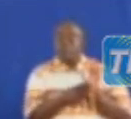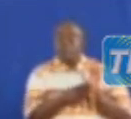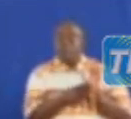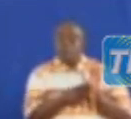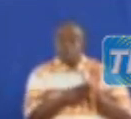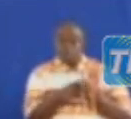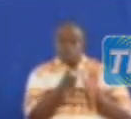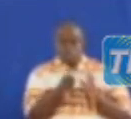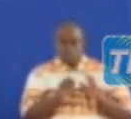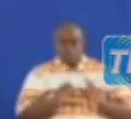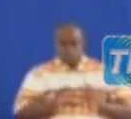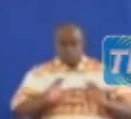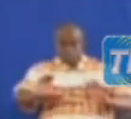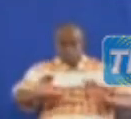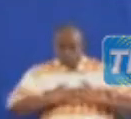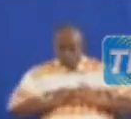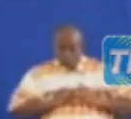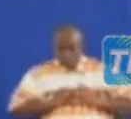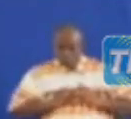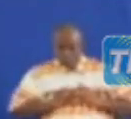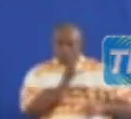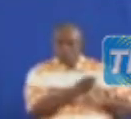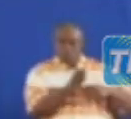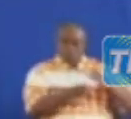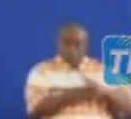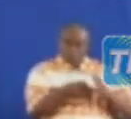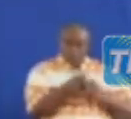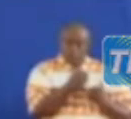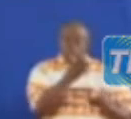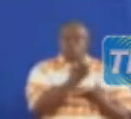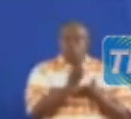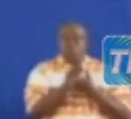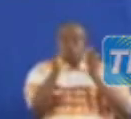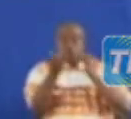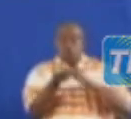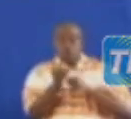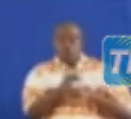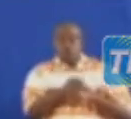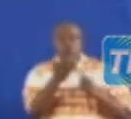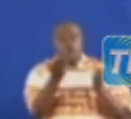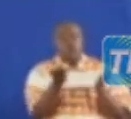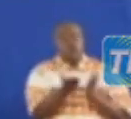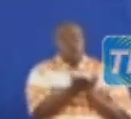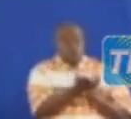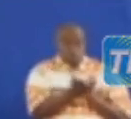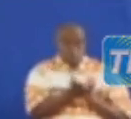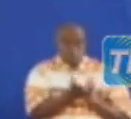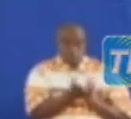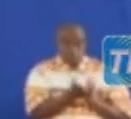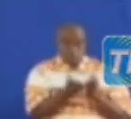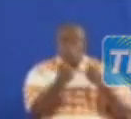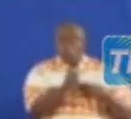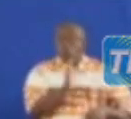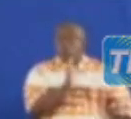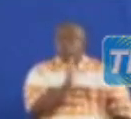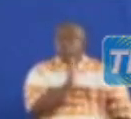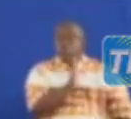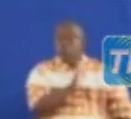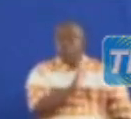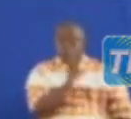607.56 zimepokelewa kwa ajili ya ujenzi na ukamilishaji wa miundombinu ya shule na utekelezaji ni kama